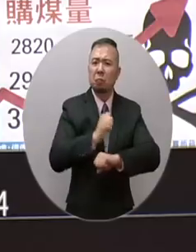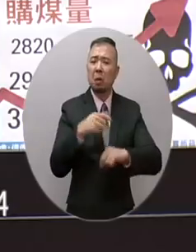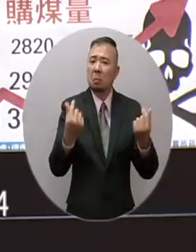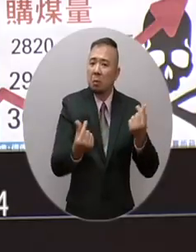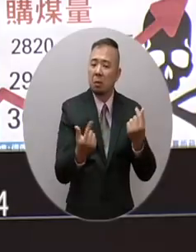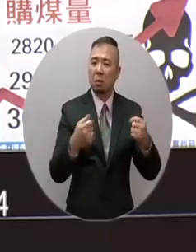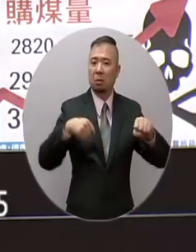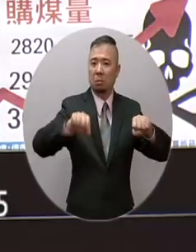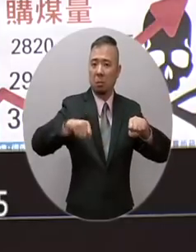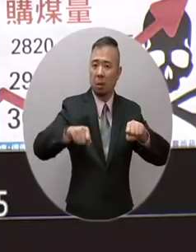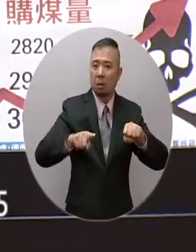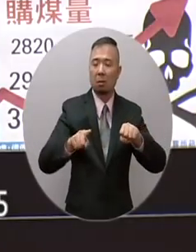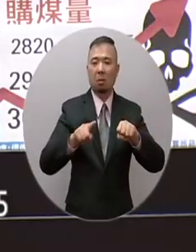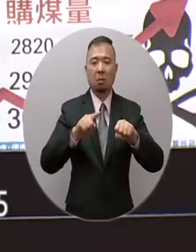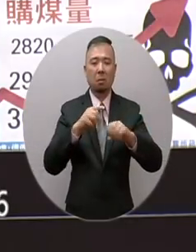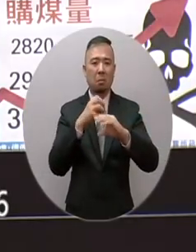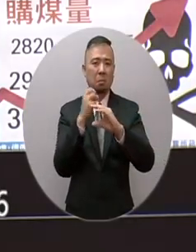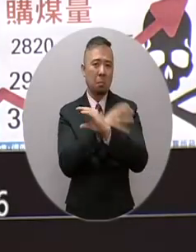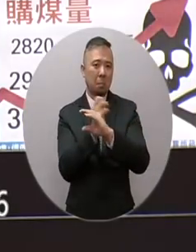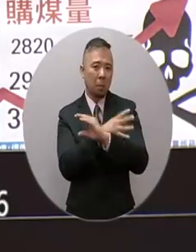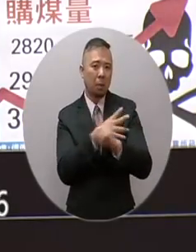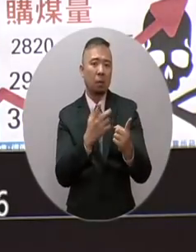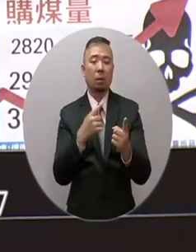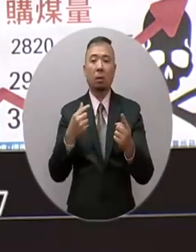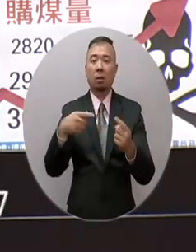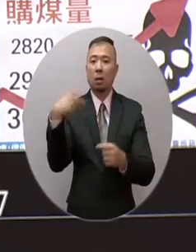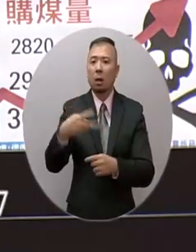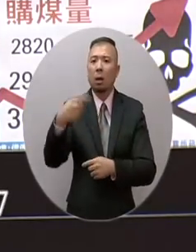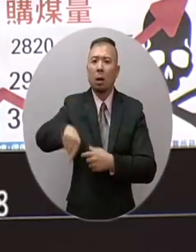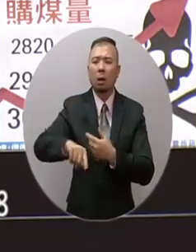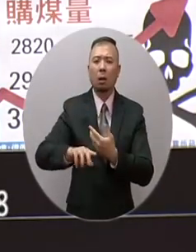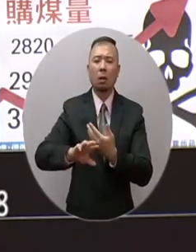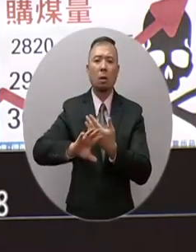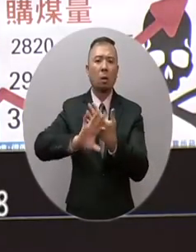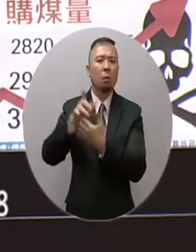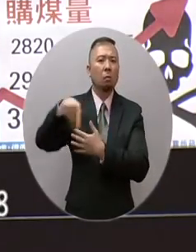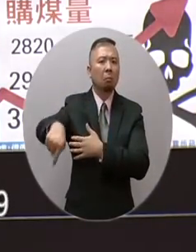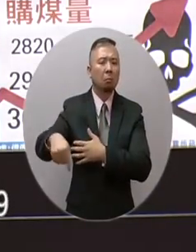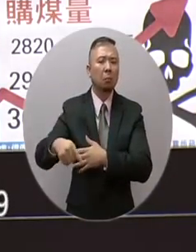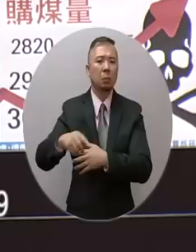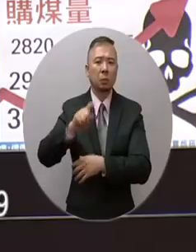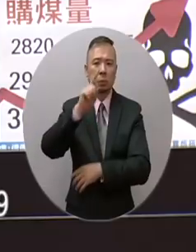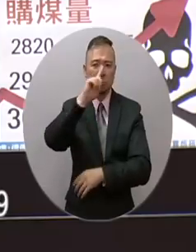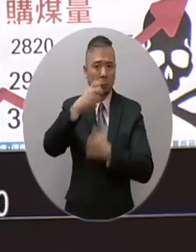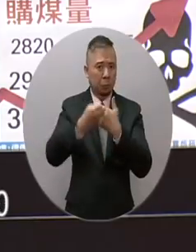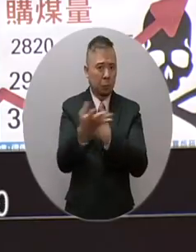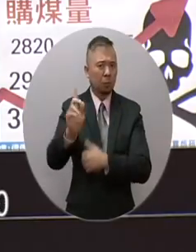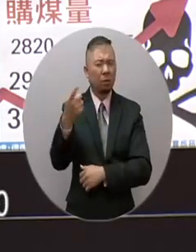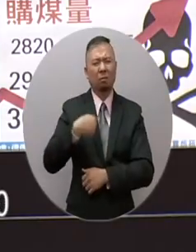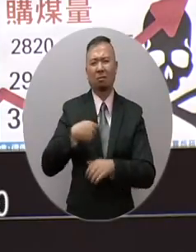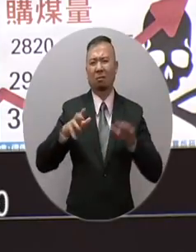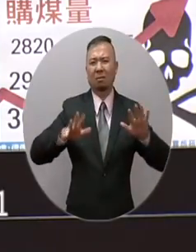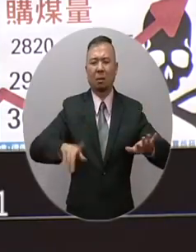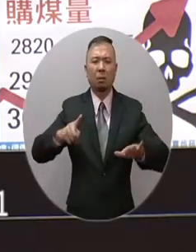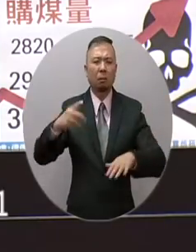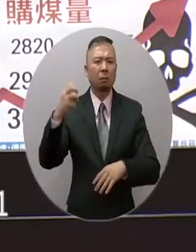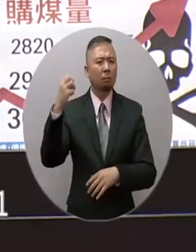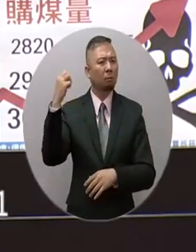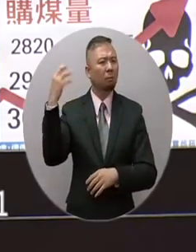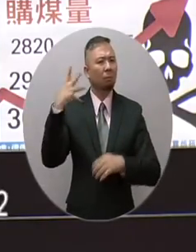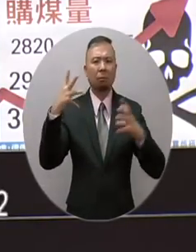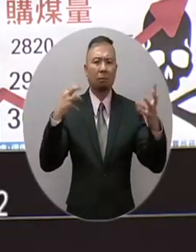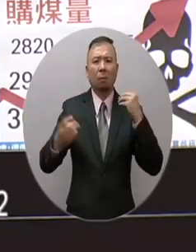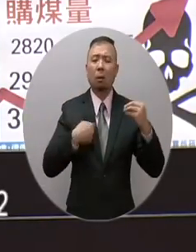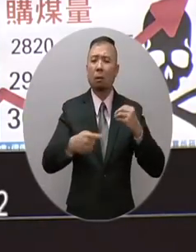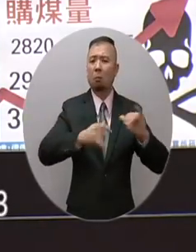括这些，包括像你们最常讲的境外污染源，境外污染源。那我现在搞不清楚，搞不懂的，国人也搞不懂